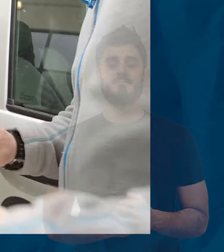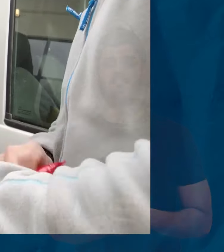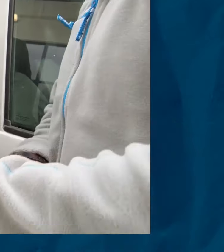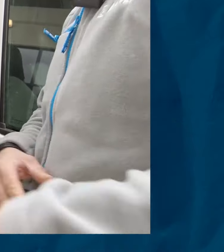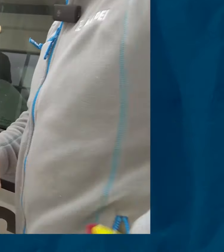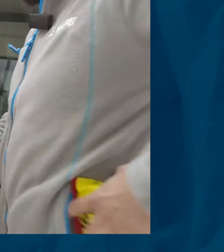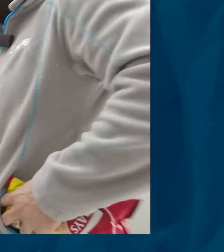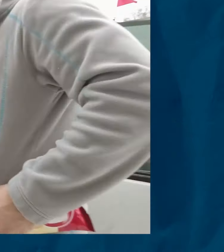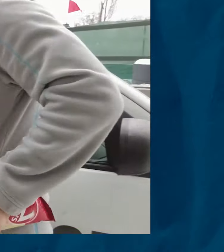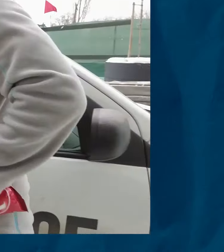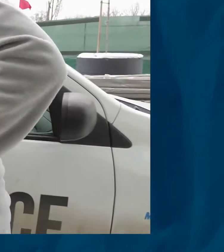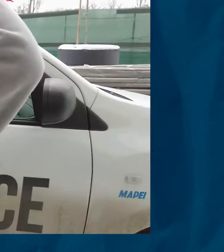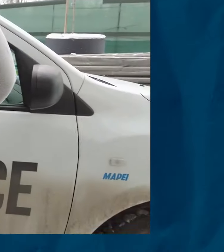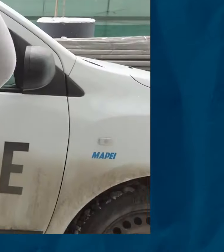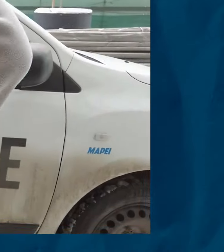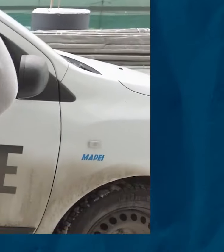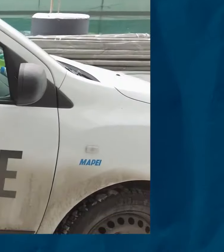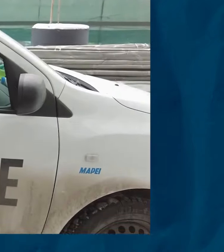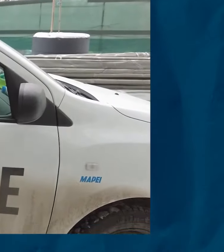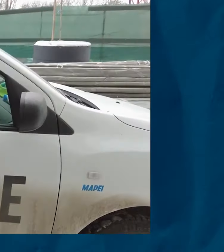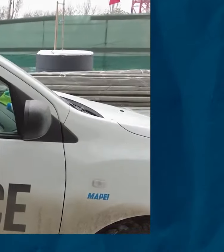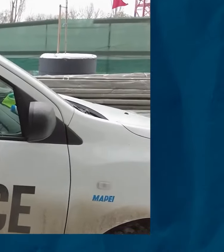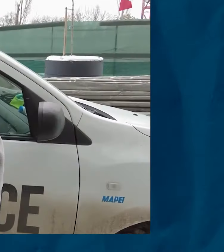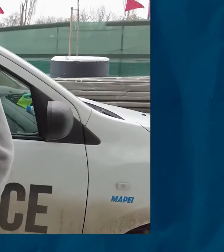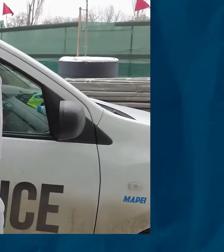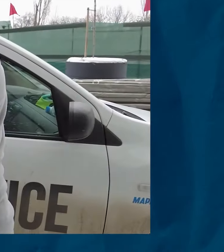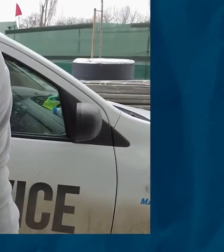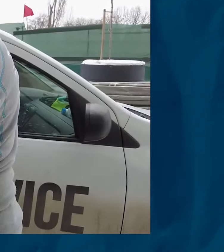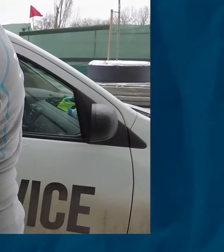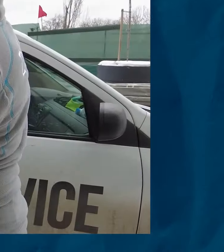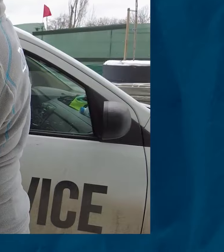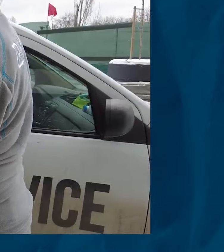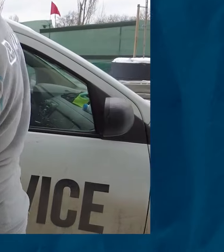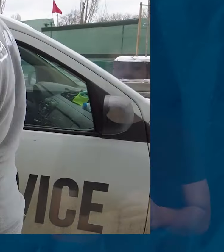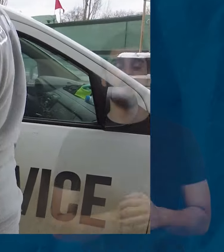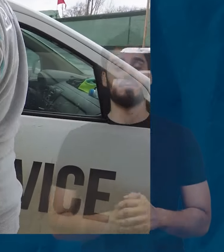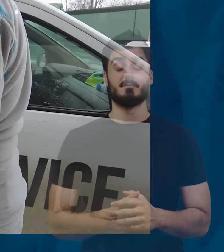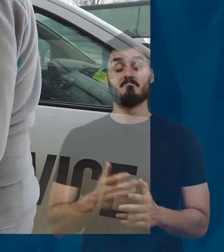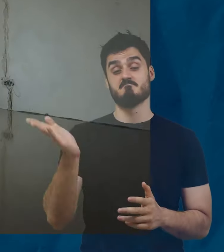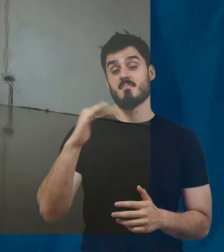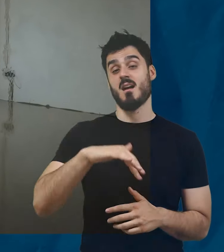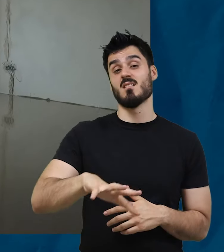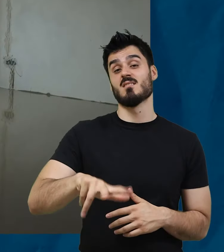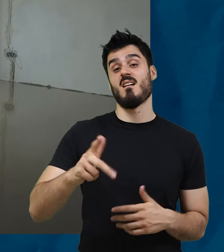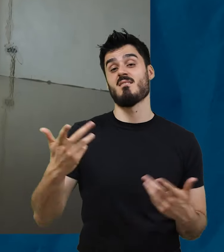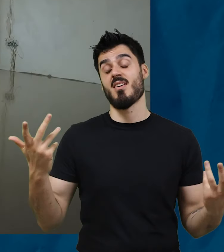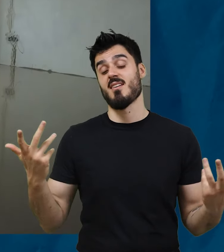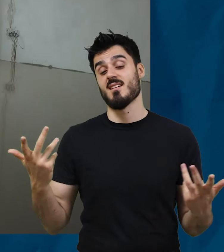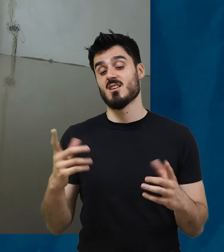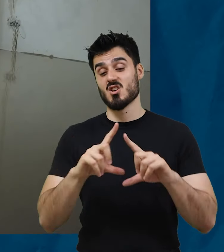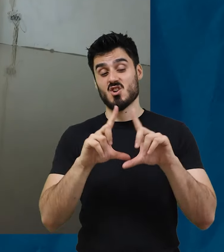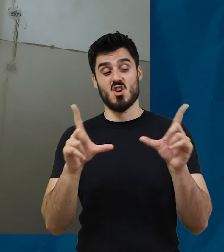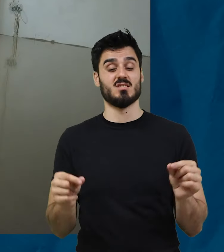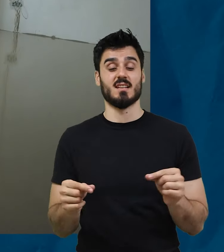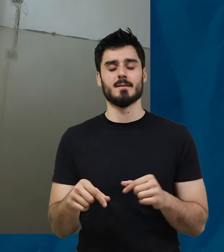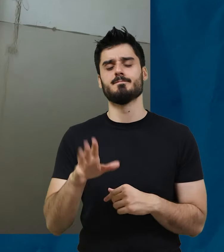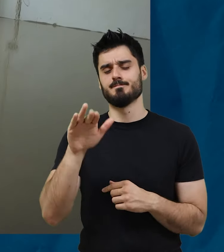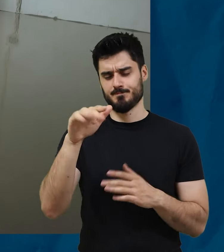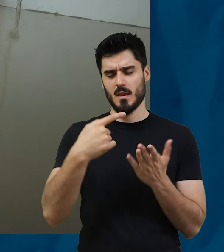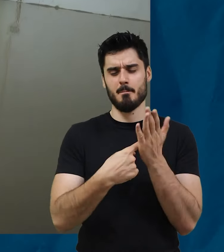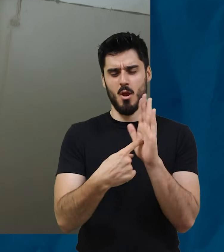Сега, че това ще ти падне, човек. Опрете го. Ще спадне коласа. И пак се крадна. Докато Бода стяга, елате